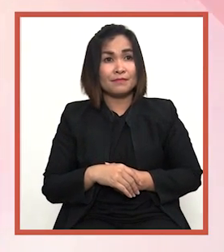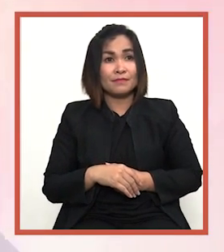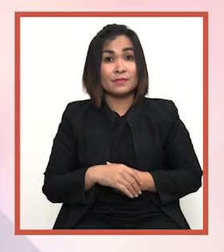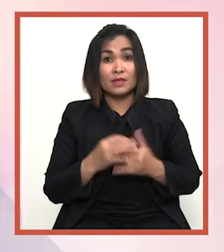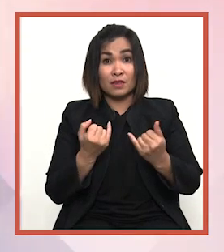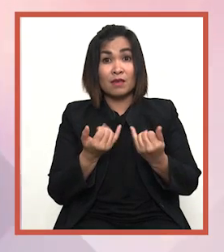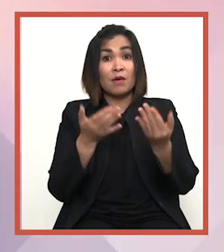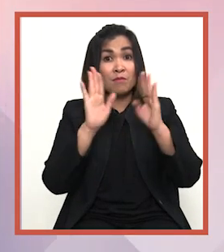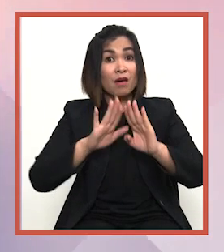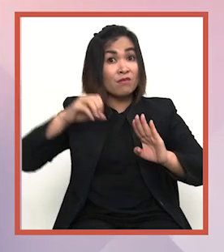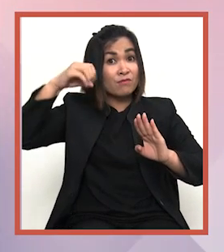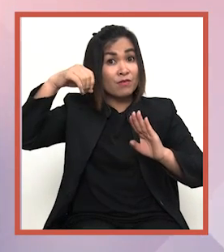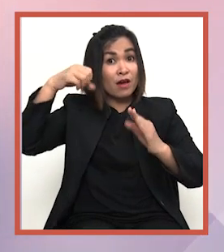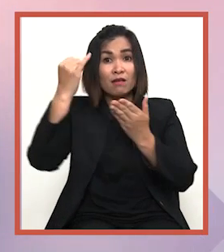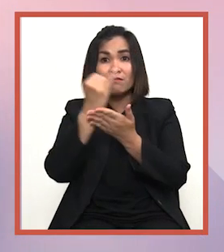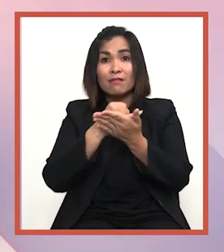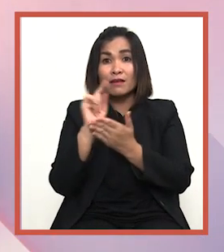เขียนแบบไฟฟ้า